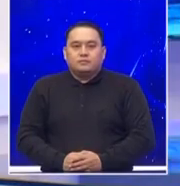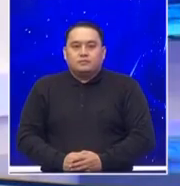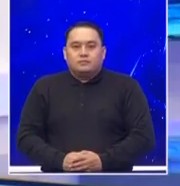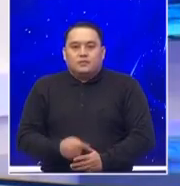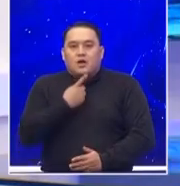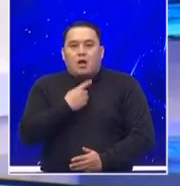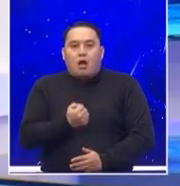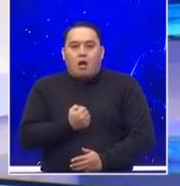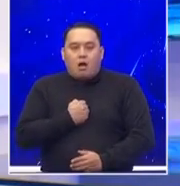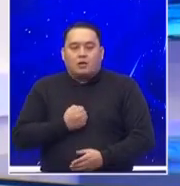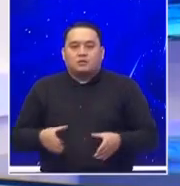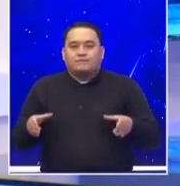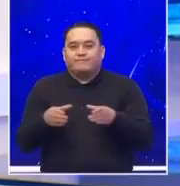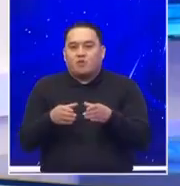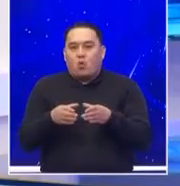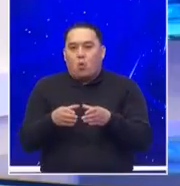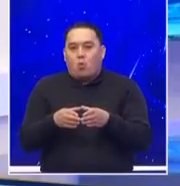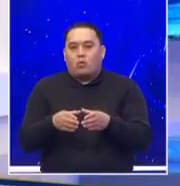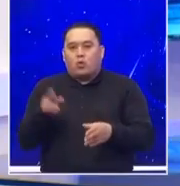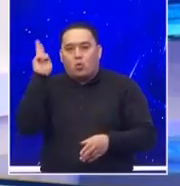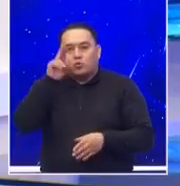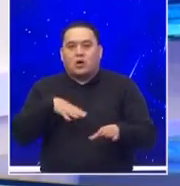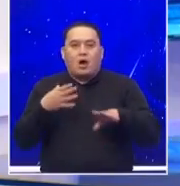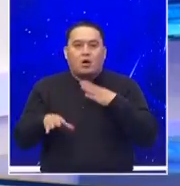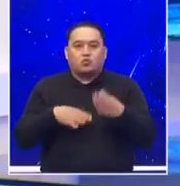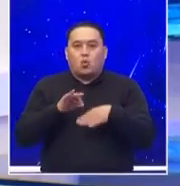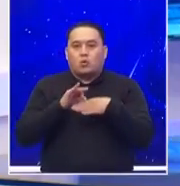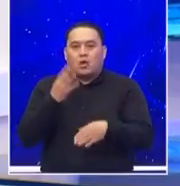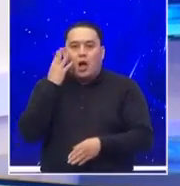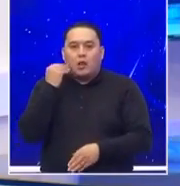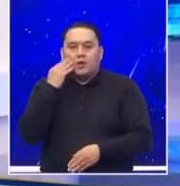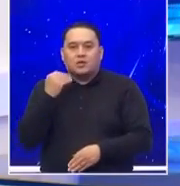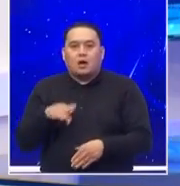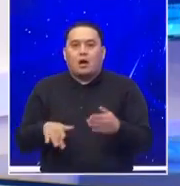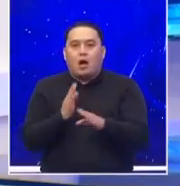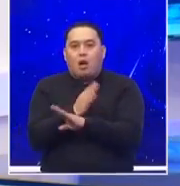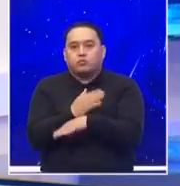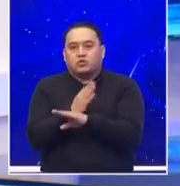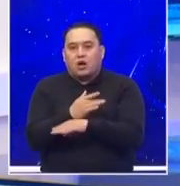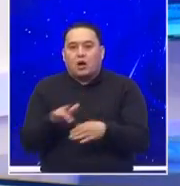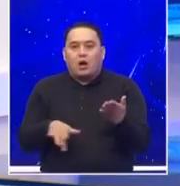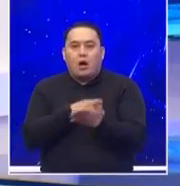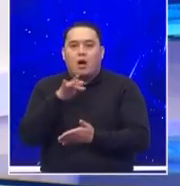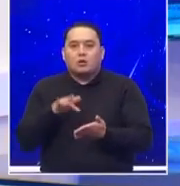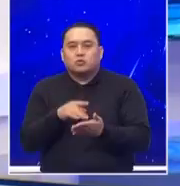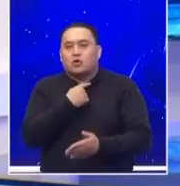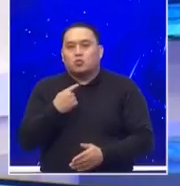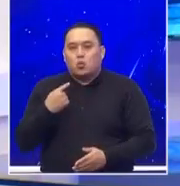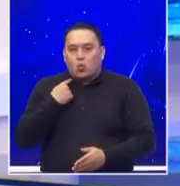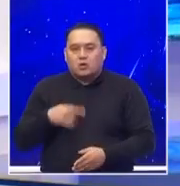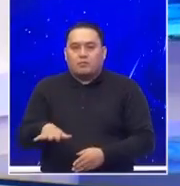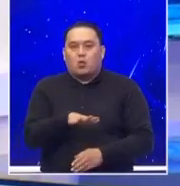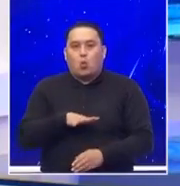Десанттық шабуылдау әскери бөлімшелерінде кезекті оқу жаттығу өтті. Дайындық Алматы, Қапшағай және Талдықорған қалаларындағы әскери алаңда